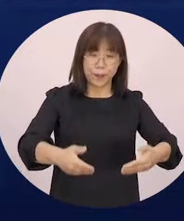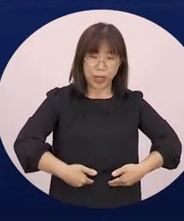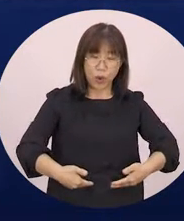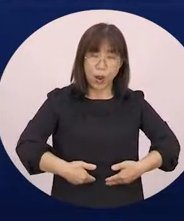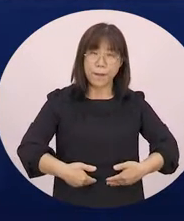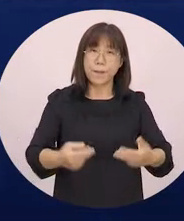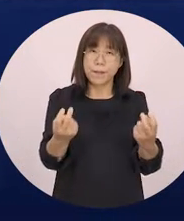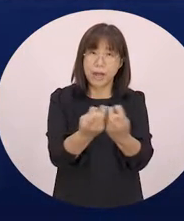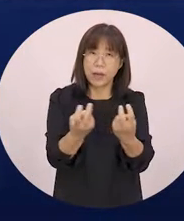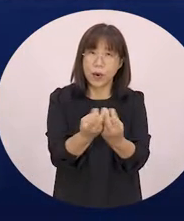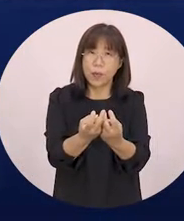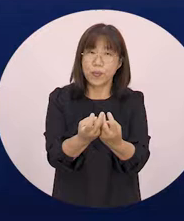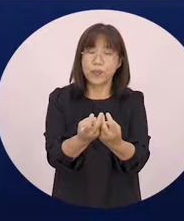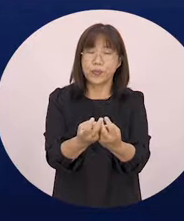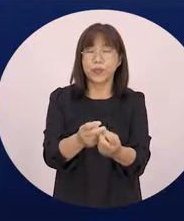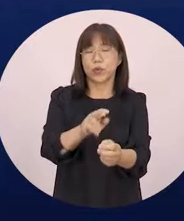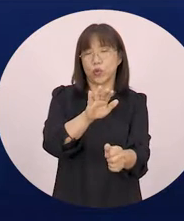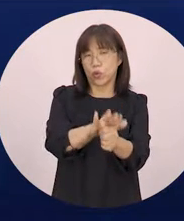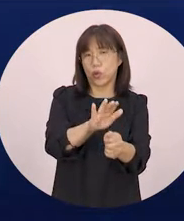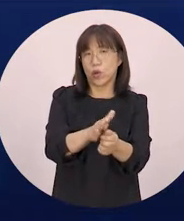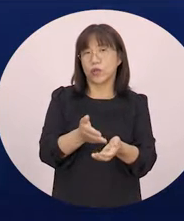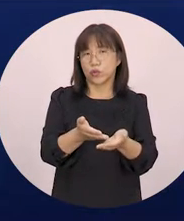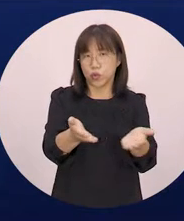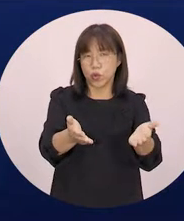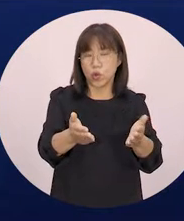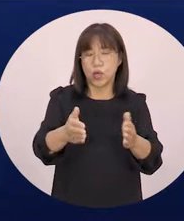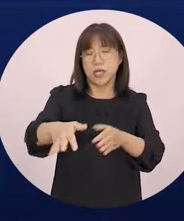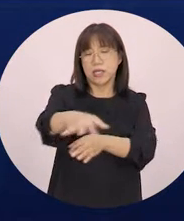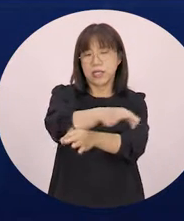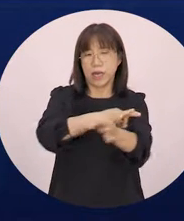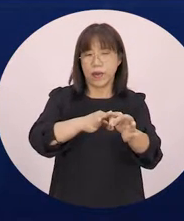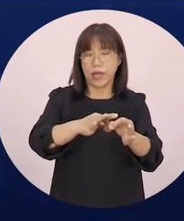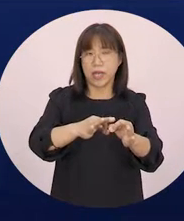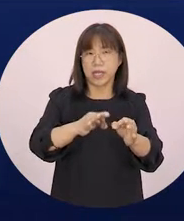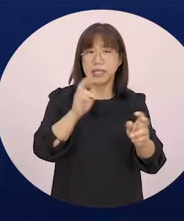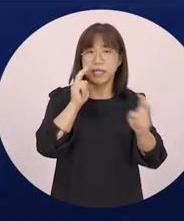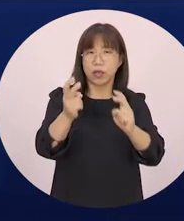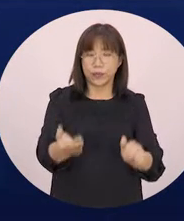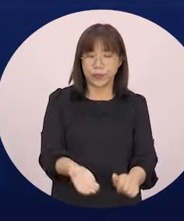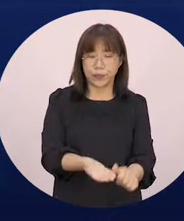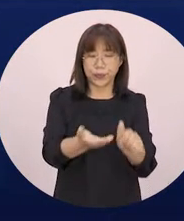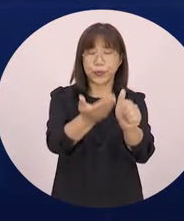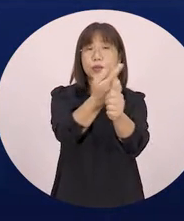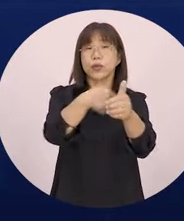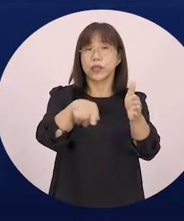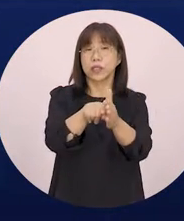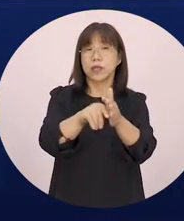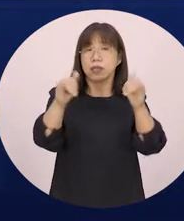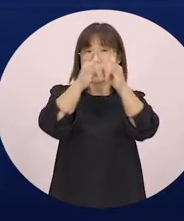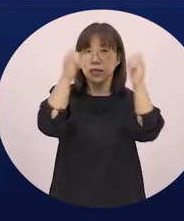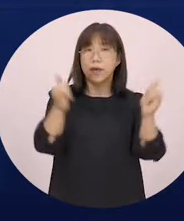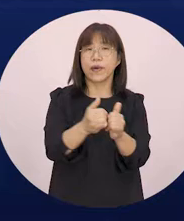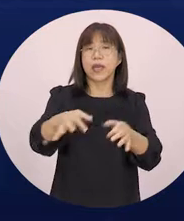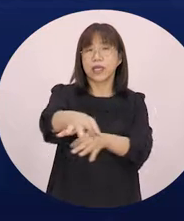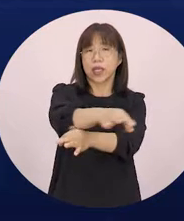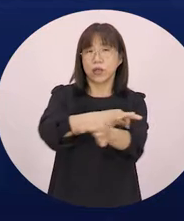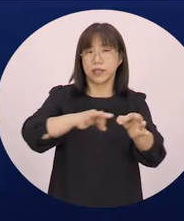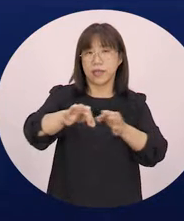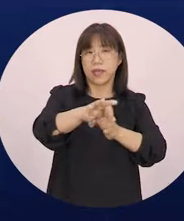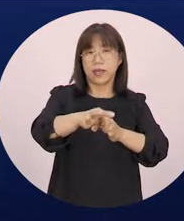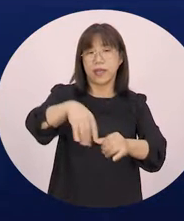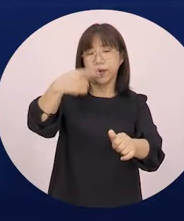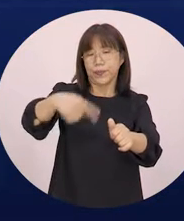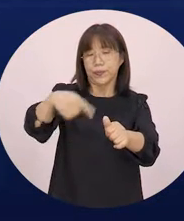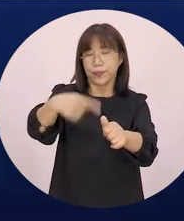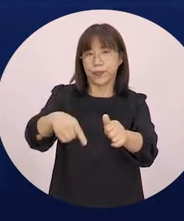과정에 필요한 전략과 노하우를 전수하고 내실있는 사회적 경제 기업으로 성장할 수 있도록 사회적 경제